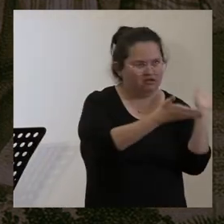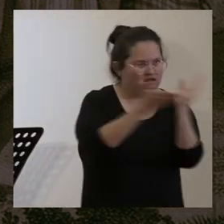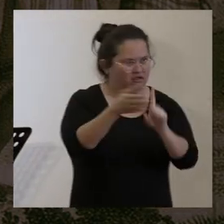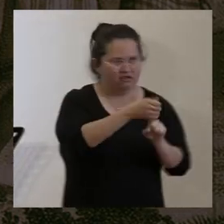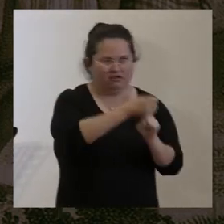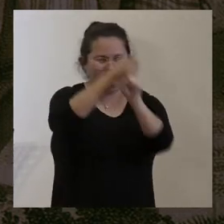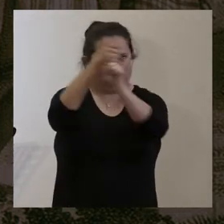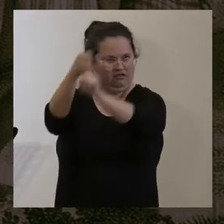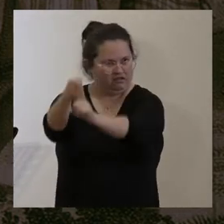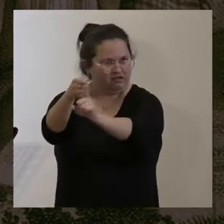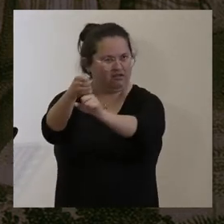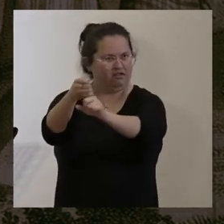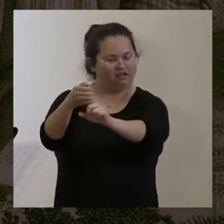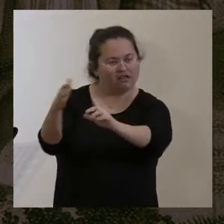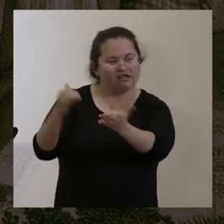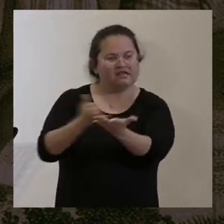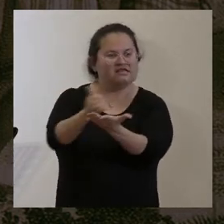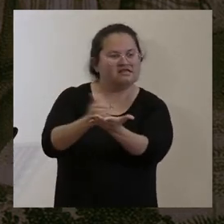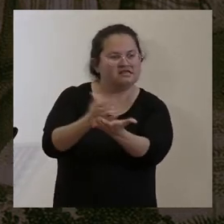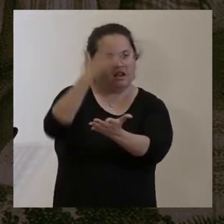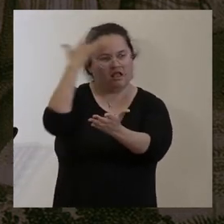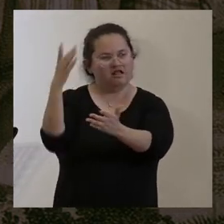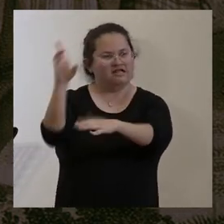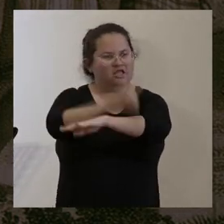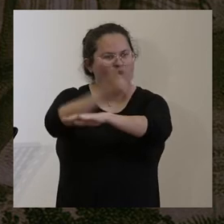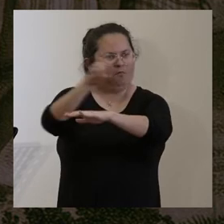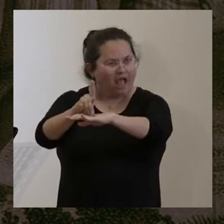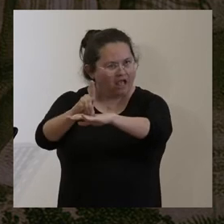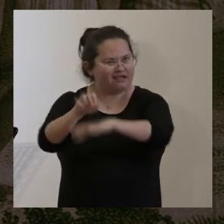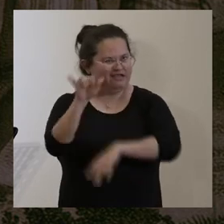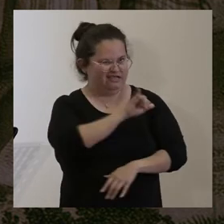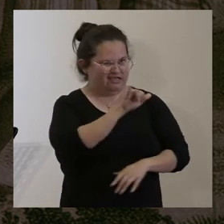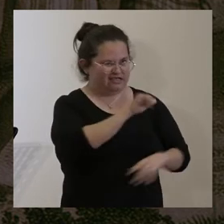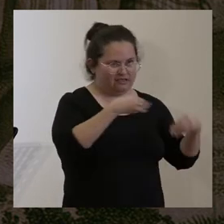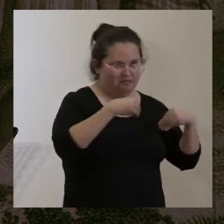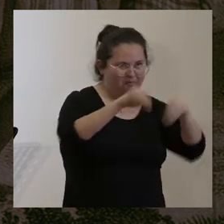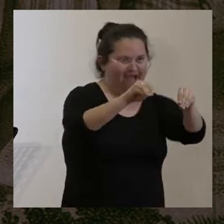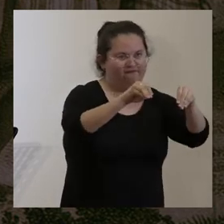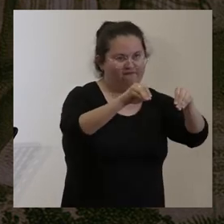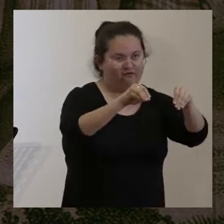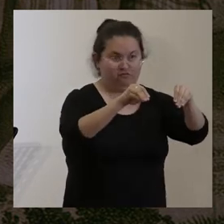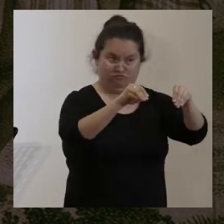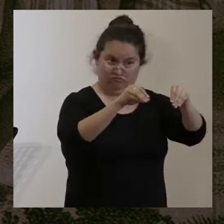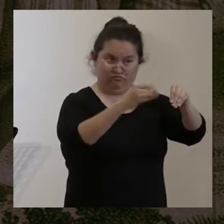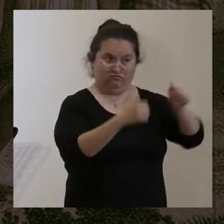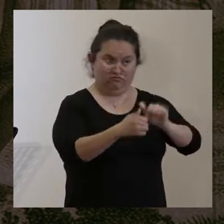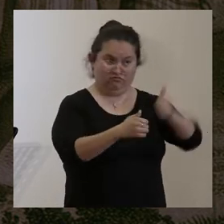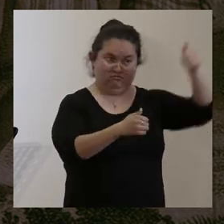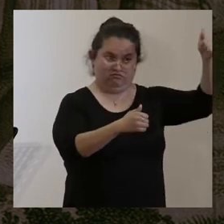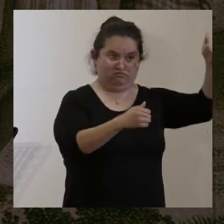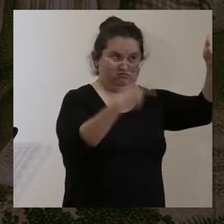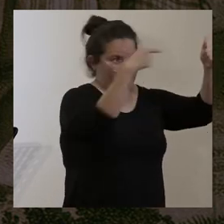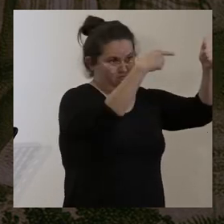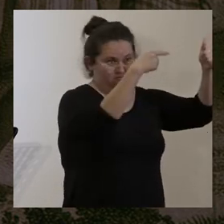par seigneur suzerain, vous comprendrez qu'il faut traduire en langue africaine son chef de